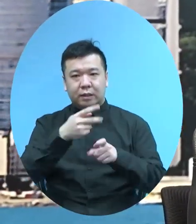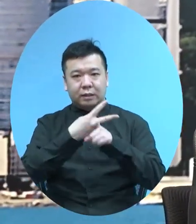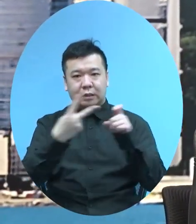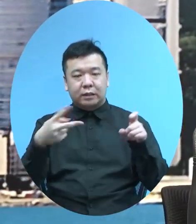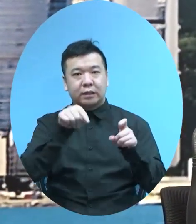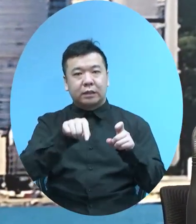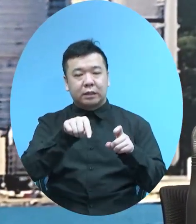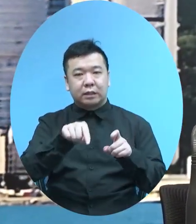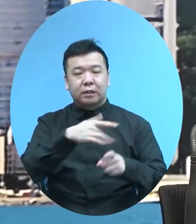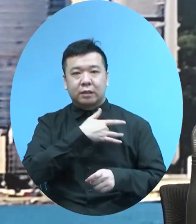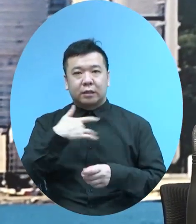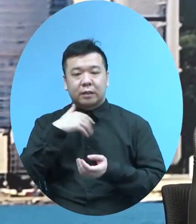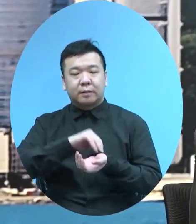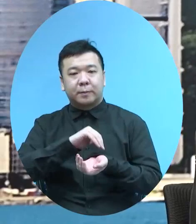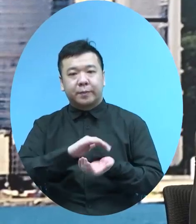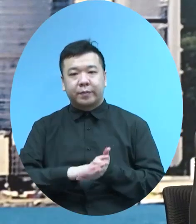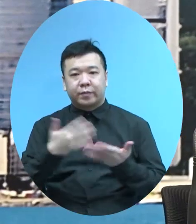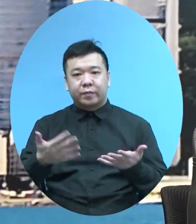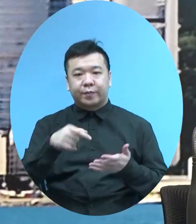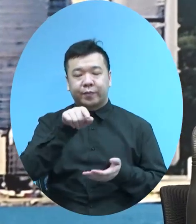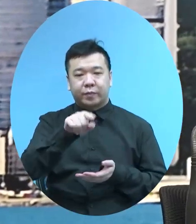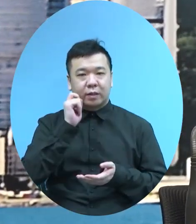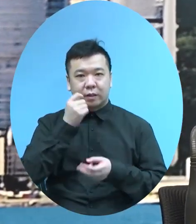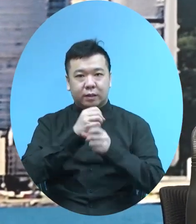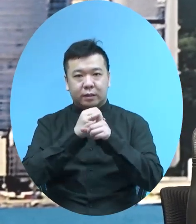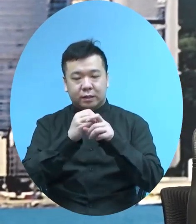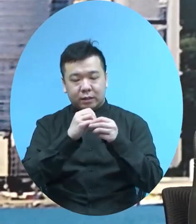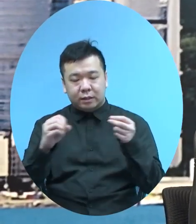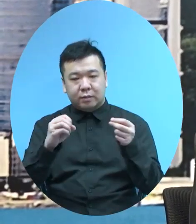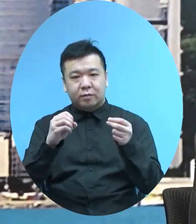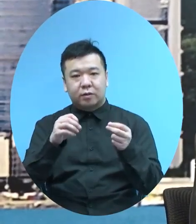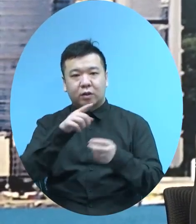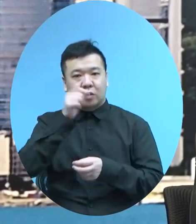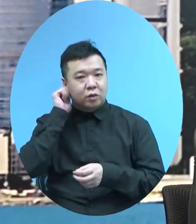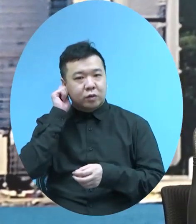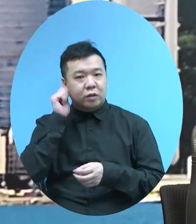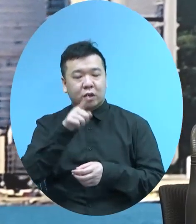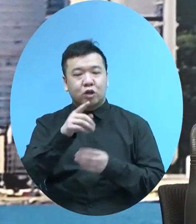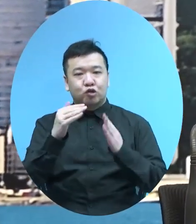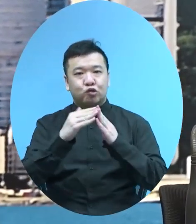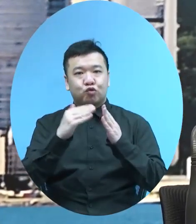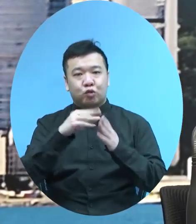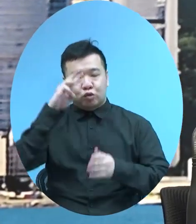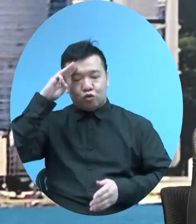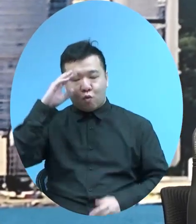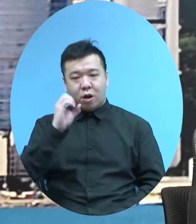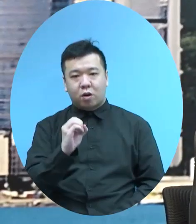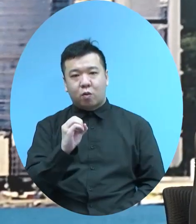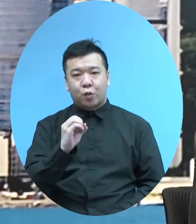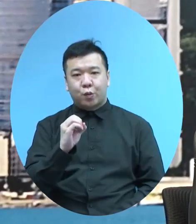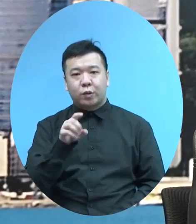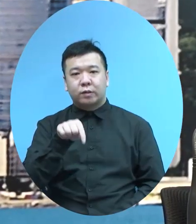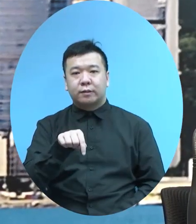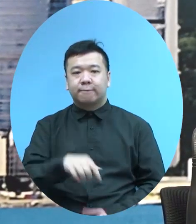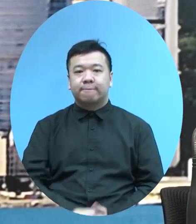嘅。咁佢就係70歲嘅女士啦，住喺將軍澳寶盈花園。咁